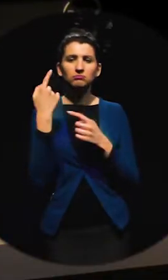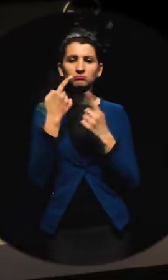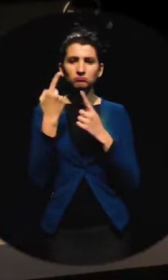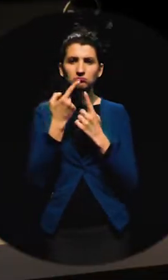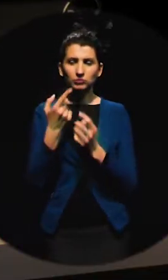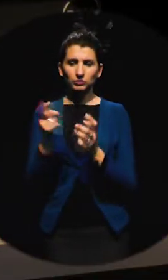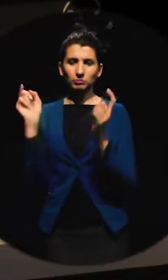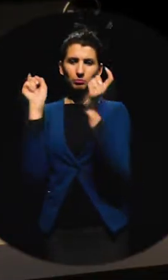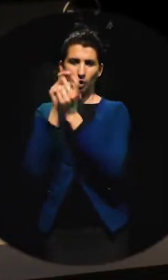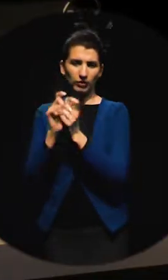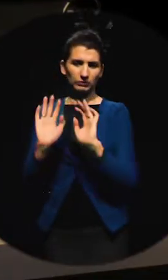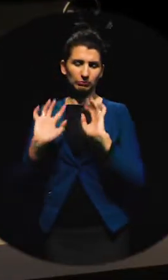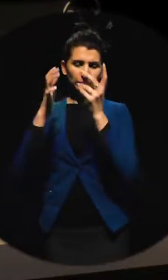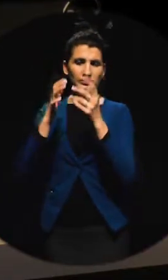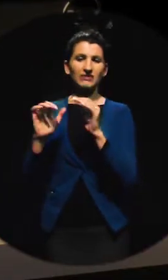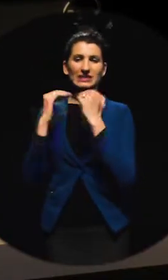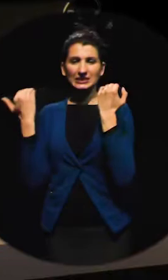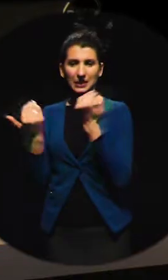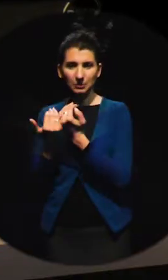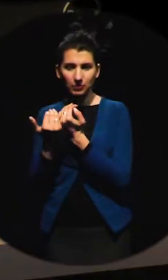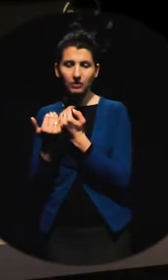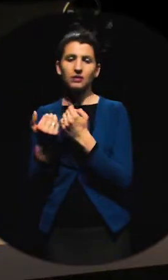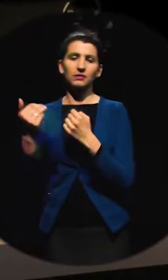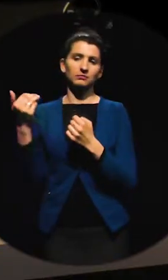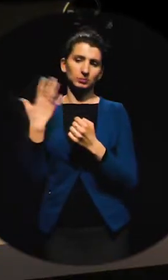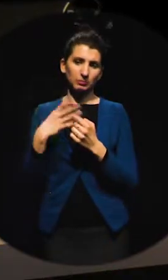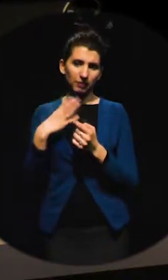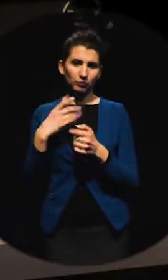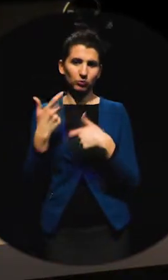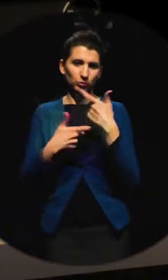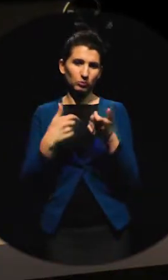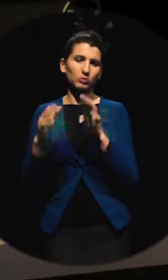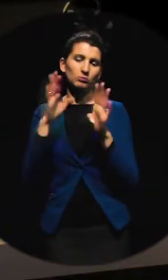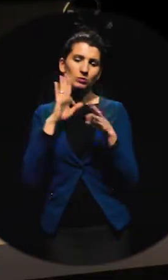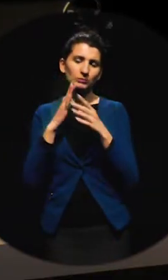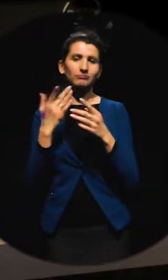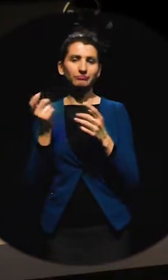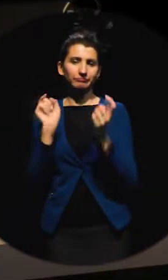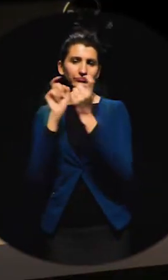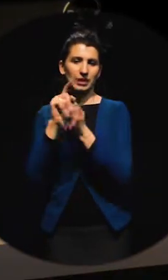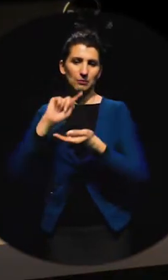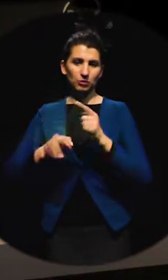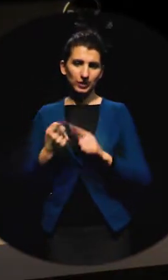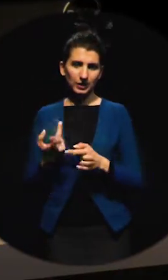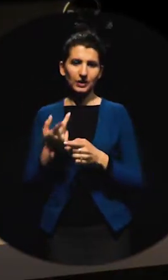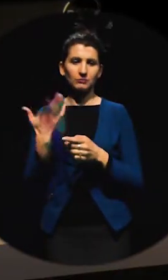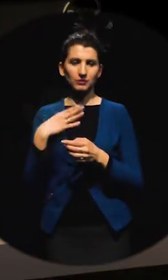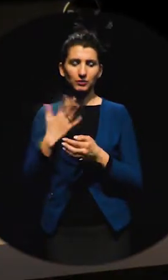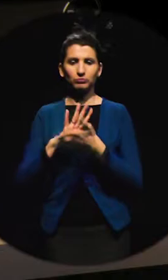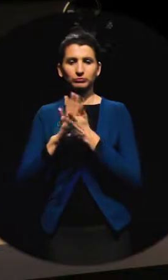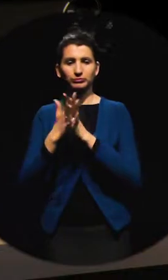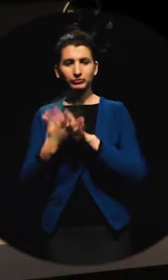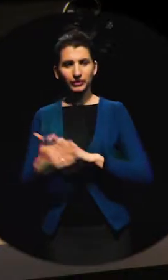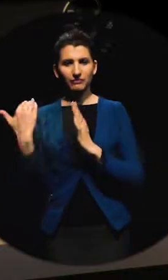Sejmie w historii podobnych gestów politycznych, które faktycznie zmieniły